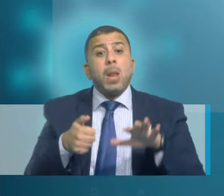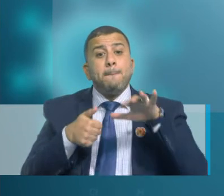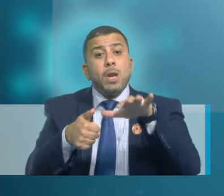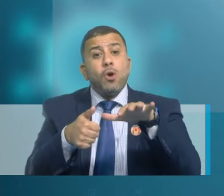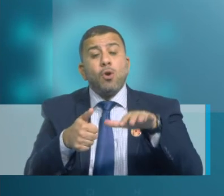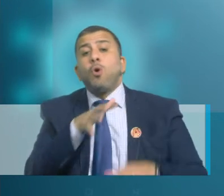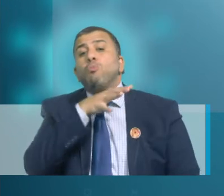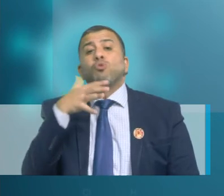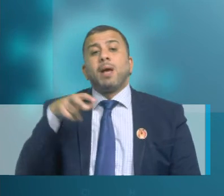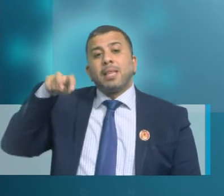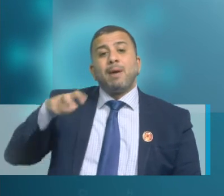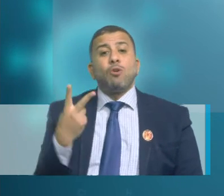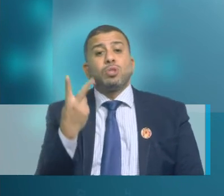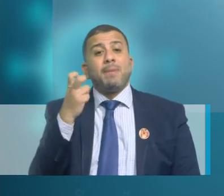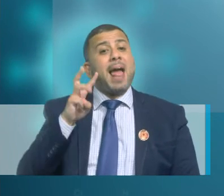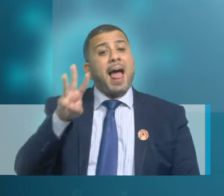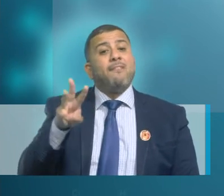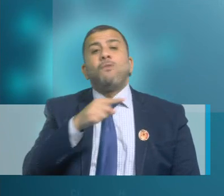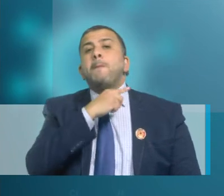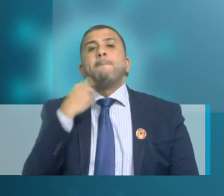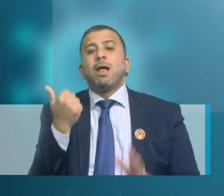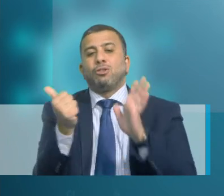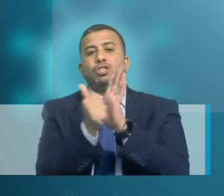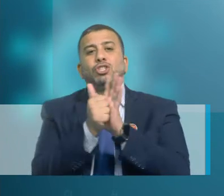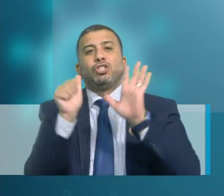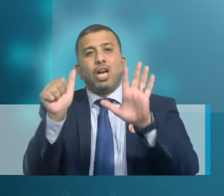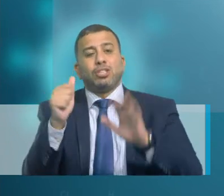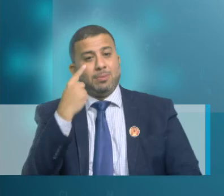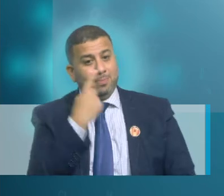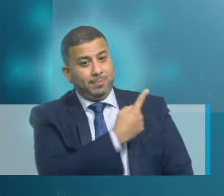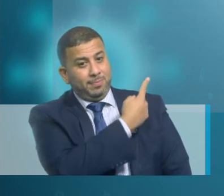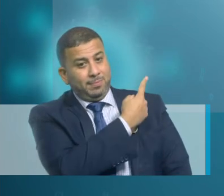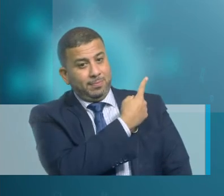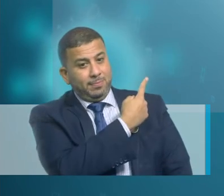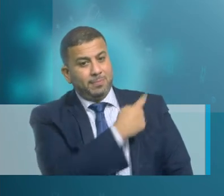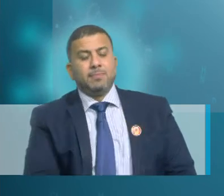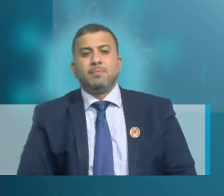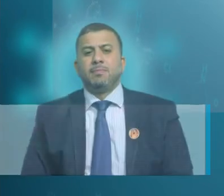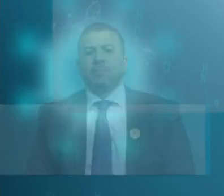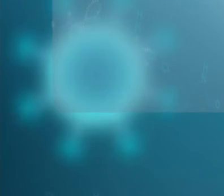20,578,116 جرعة.